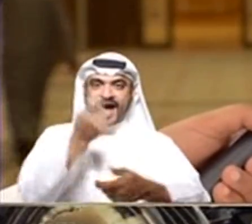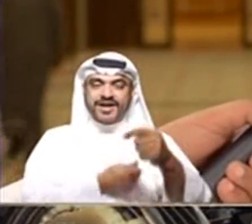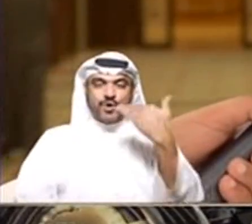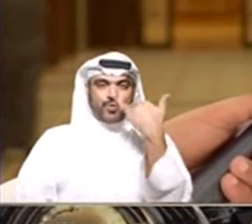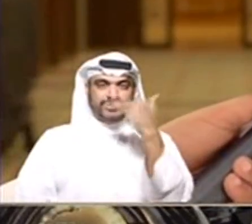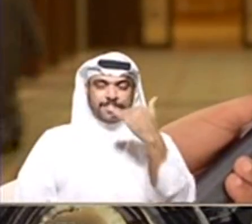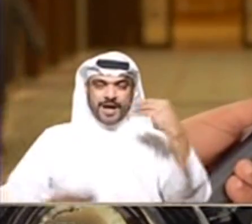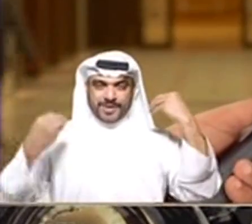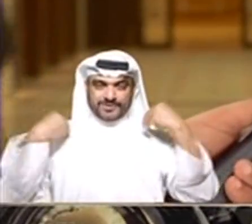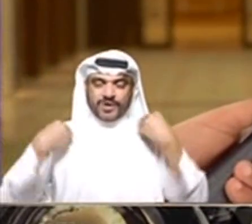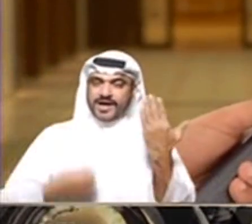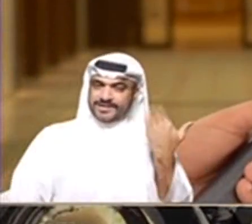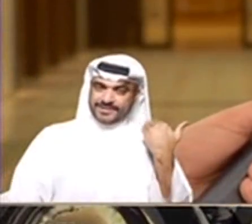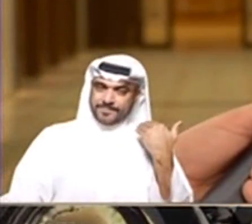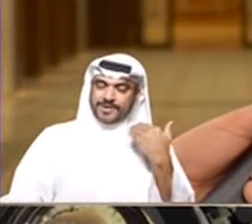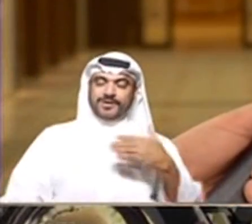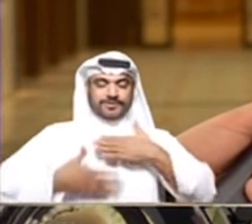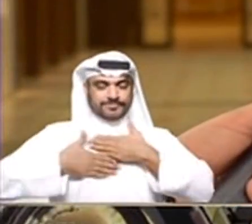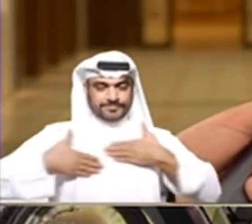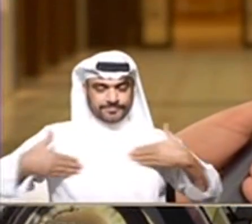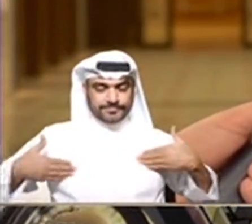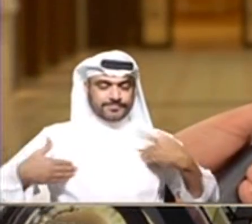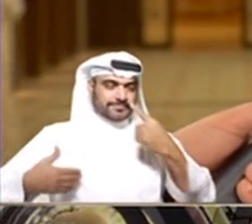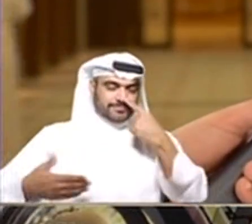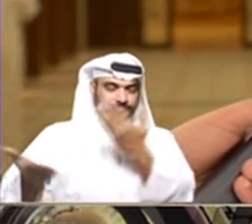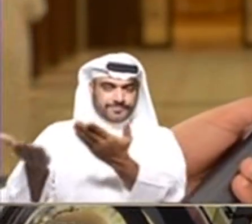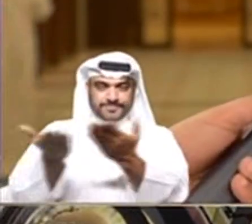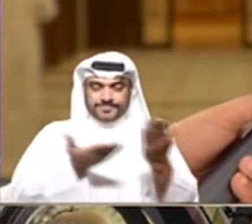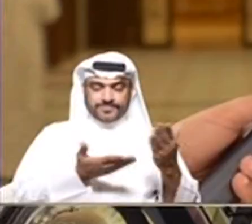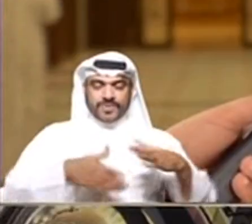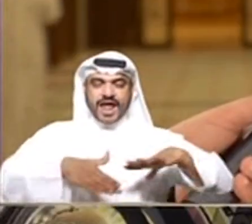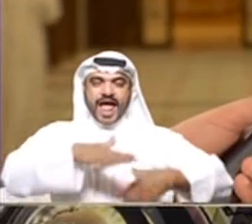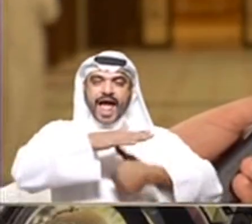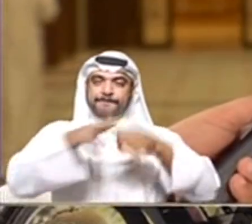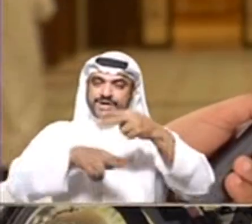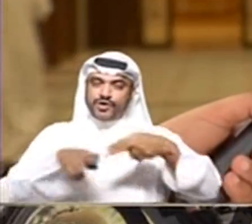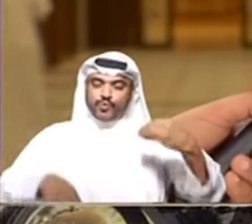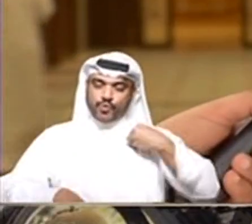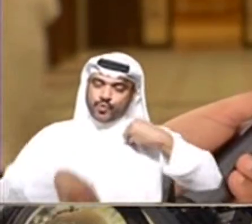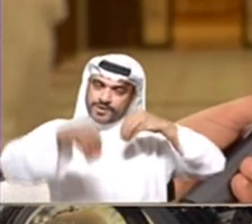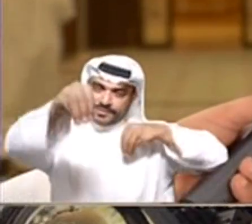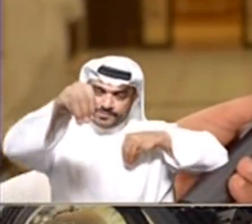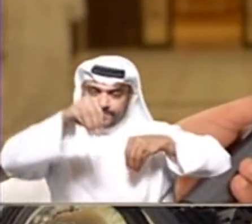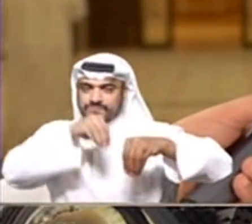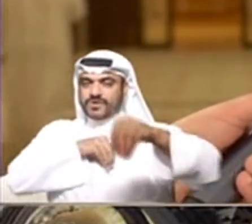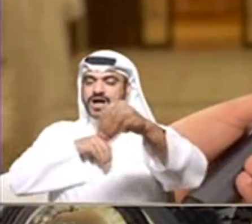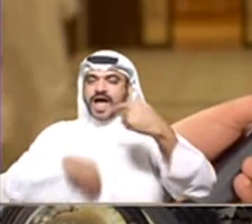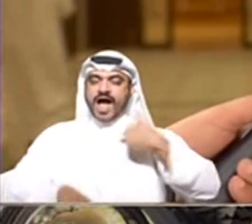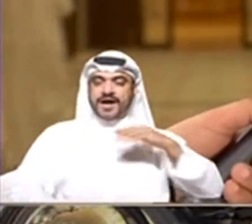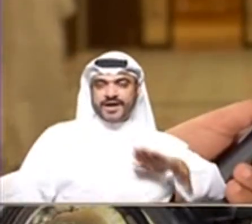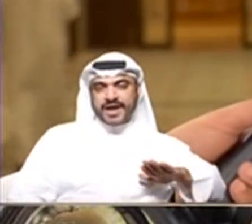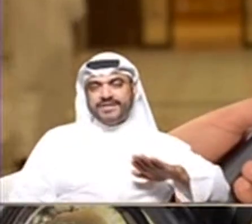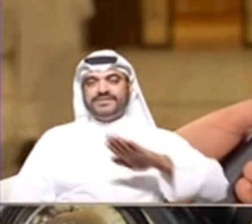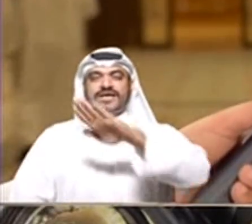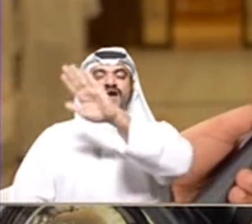الشباب السابق. تشرفت بأن حضرة صاحب السمو كلفني بتمثيله في هذا الافتتاح،